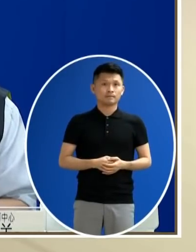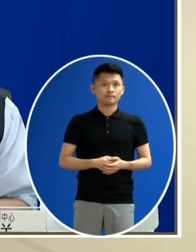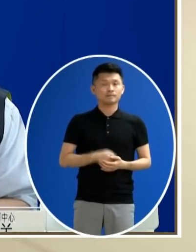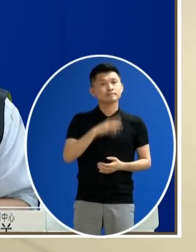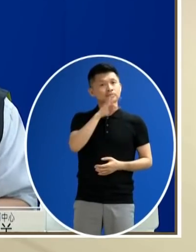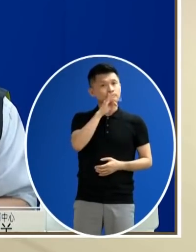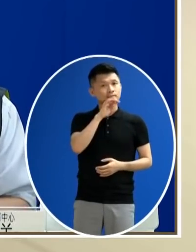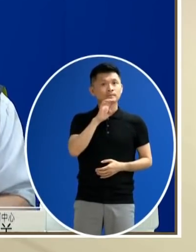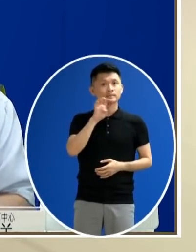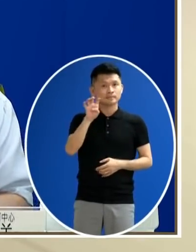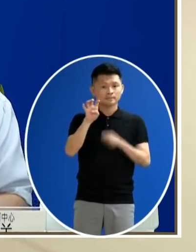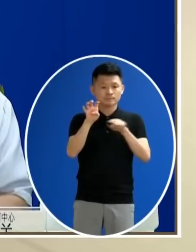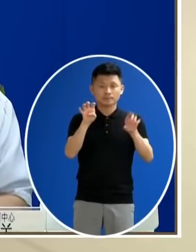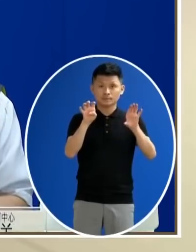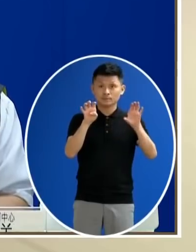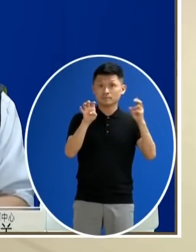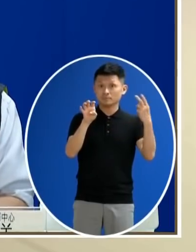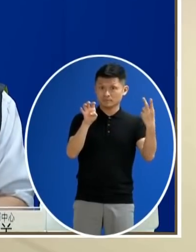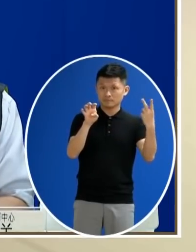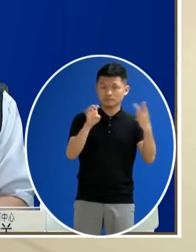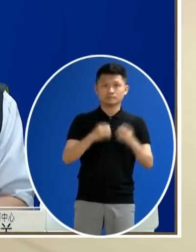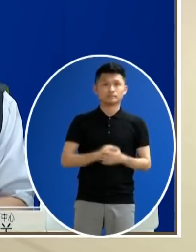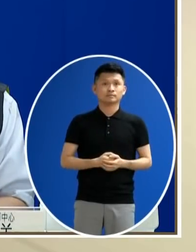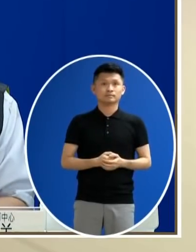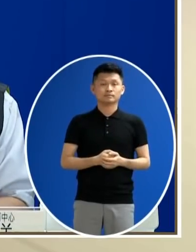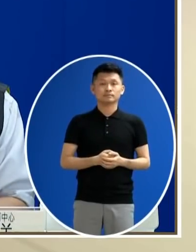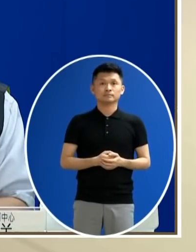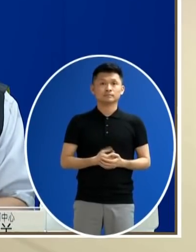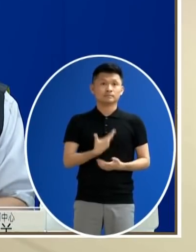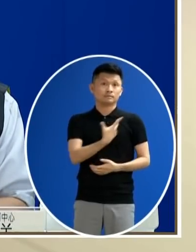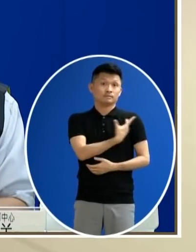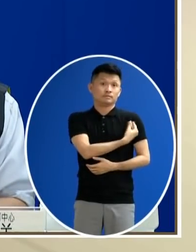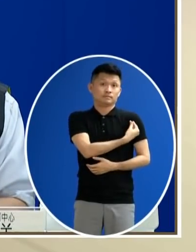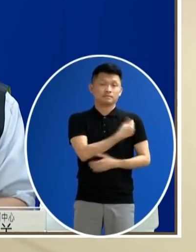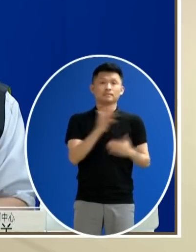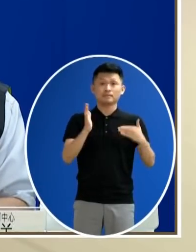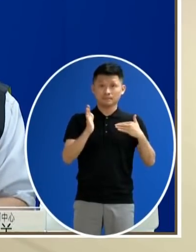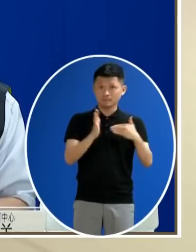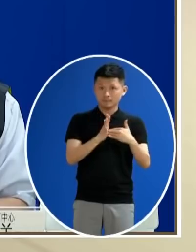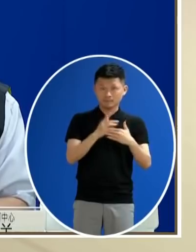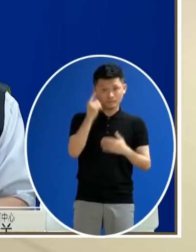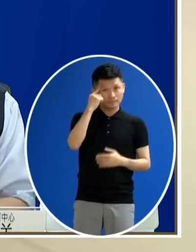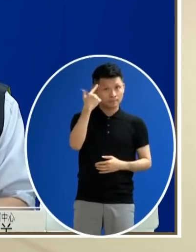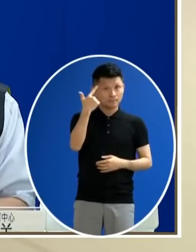那年龄是40岁到92岁之间，那是接种疫苗后